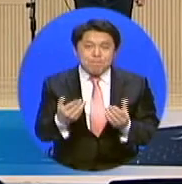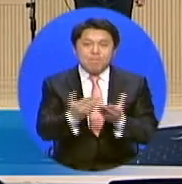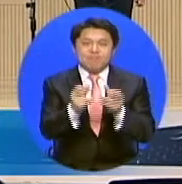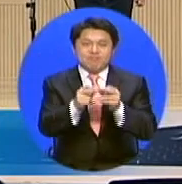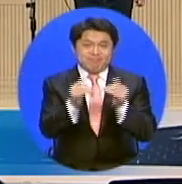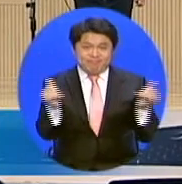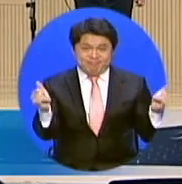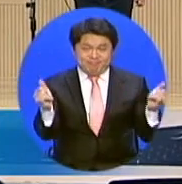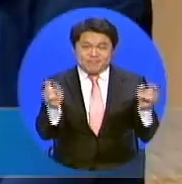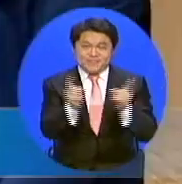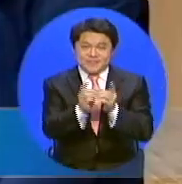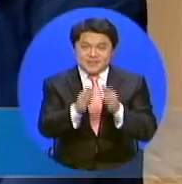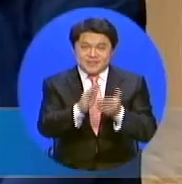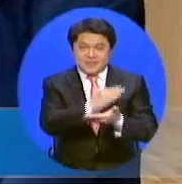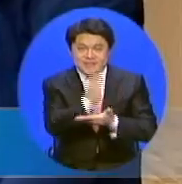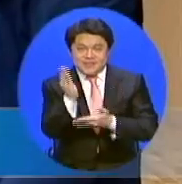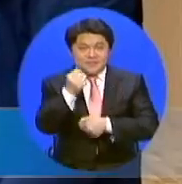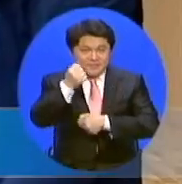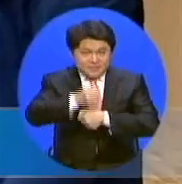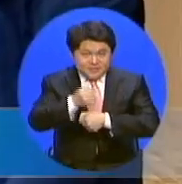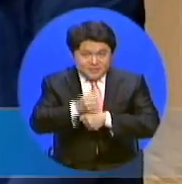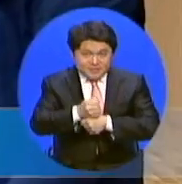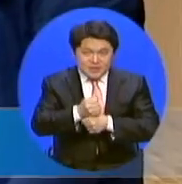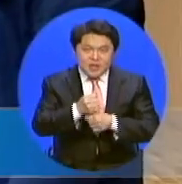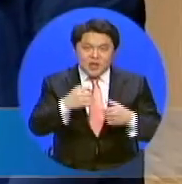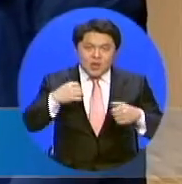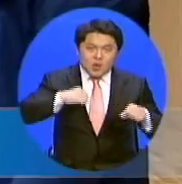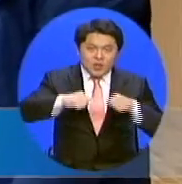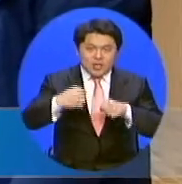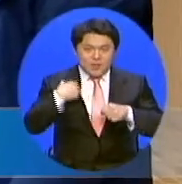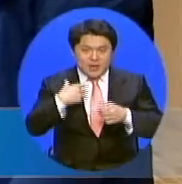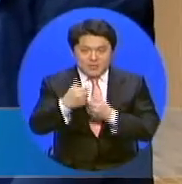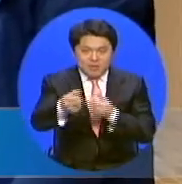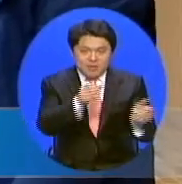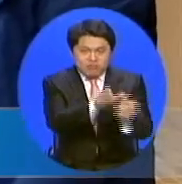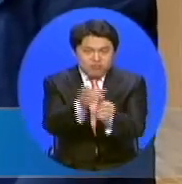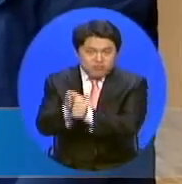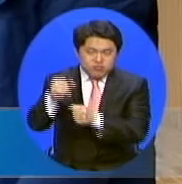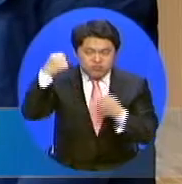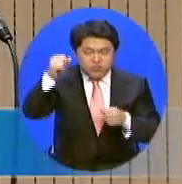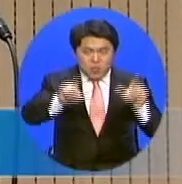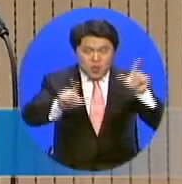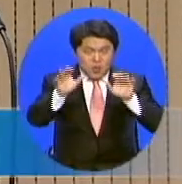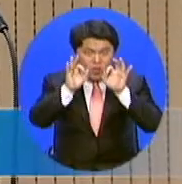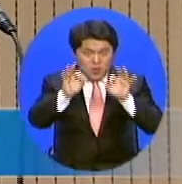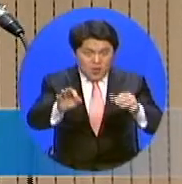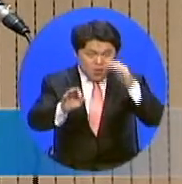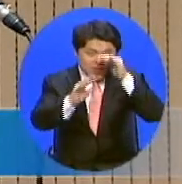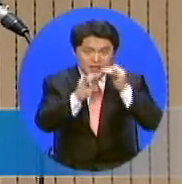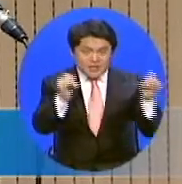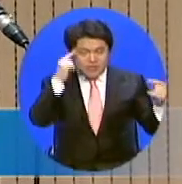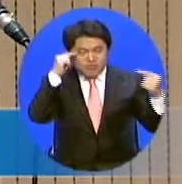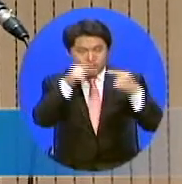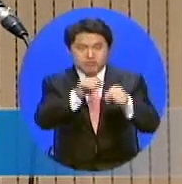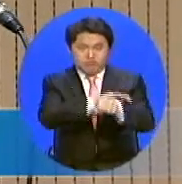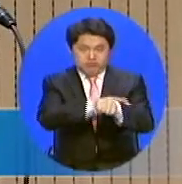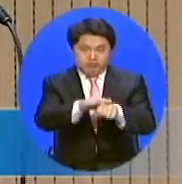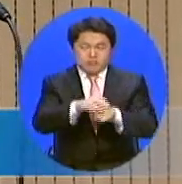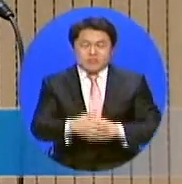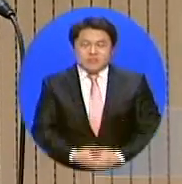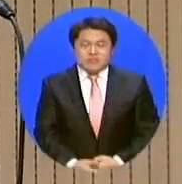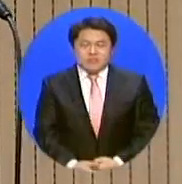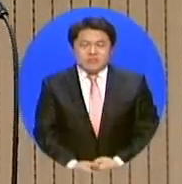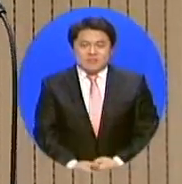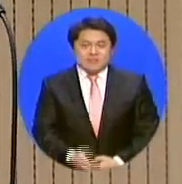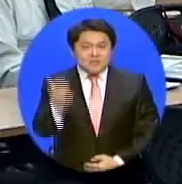발달장애인입니다. 직접 이야기를 만들고 역할도 분담하고 연계하는 모습은 관객과의 소통을 자연스럽게 이끌어냅니다.